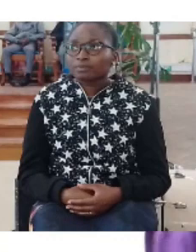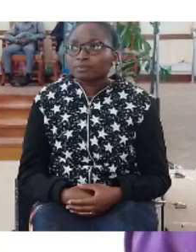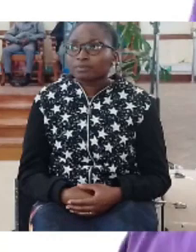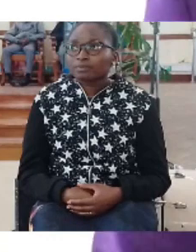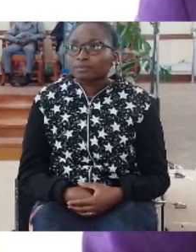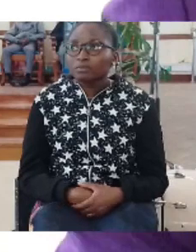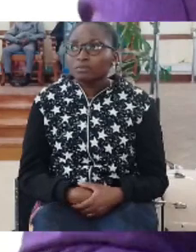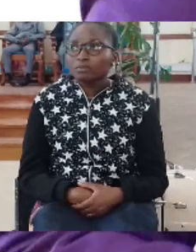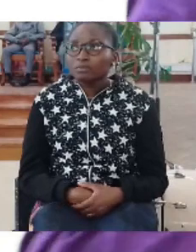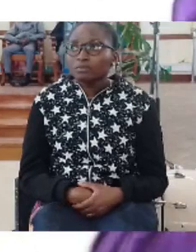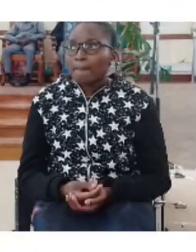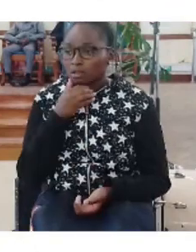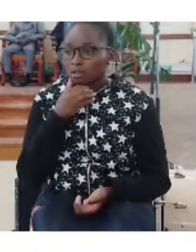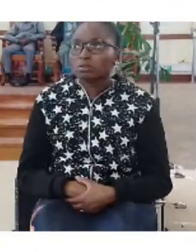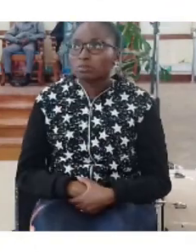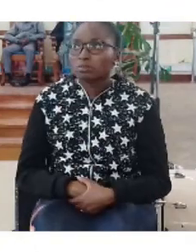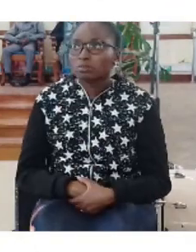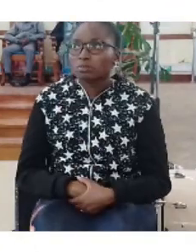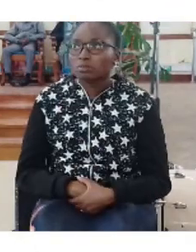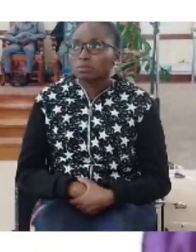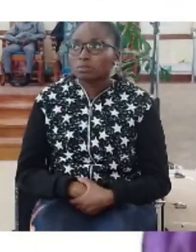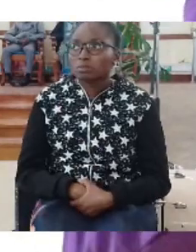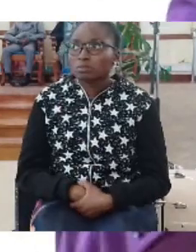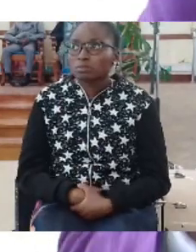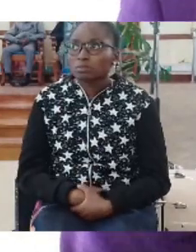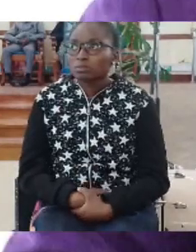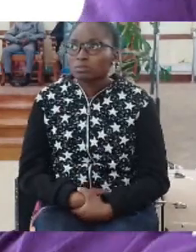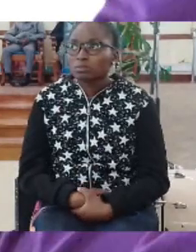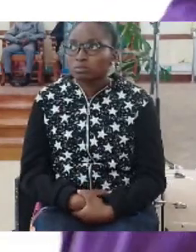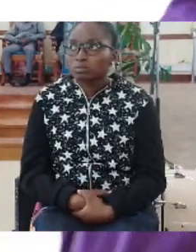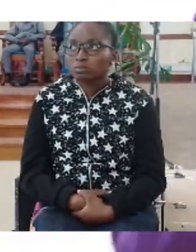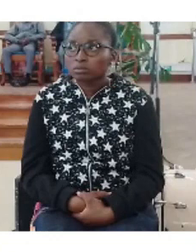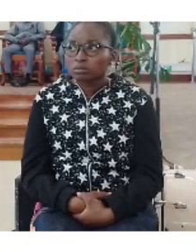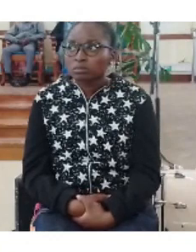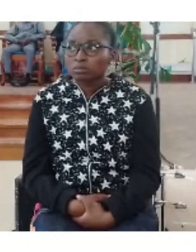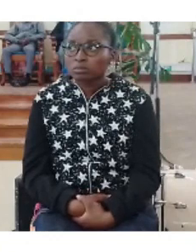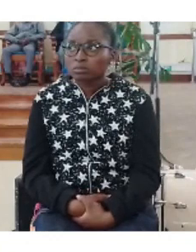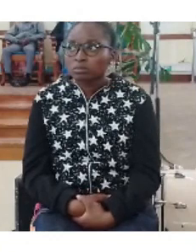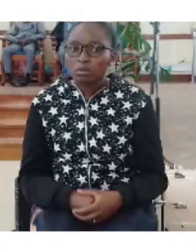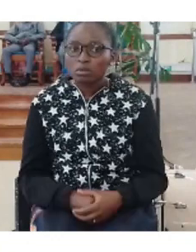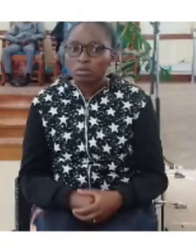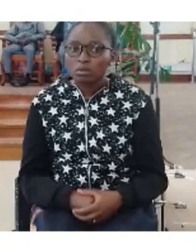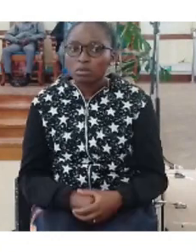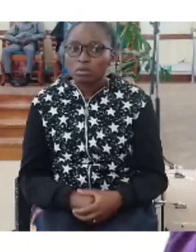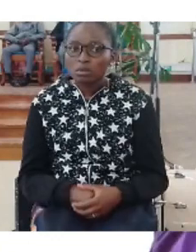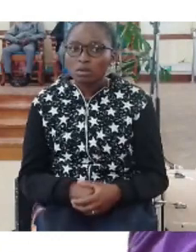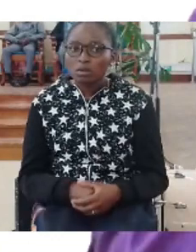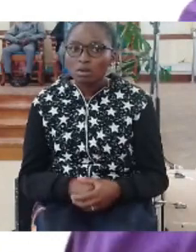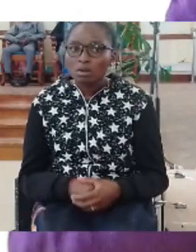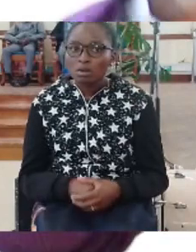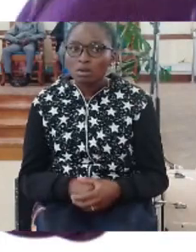akimwambira mitego akimuhoni akimurwaria akioya ciana ciake agika maundu matagireire